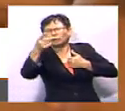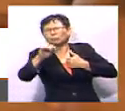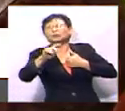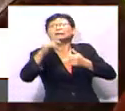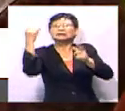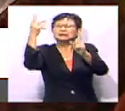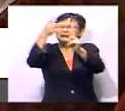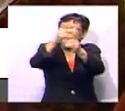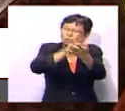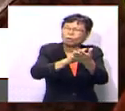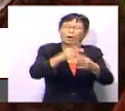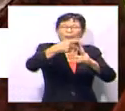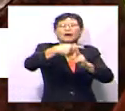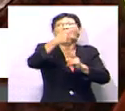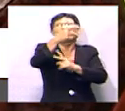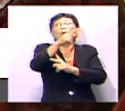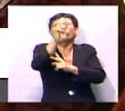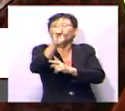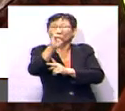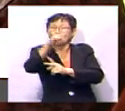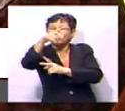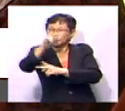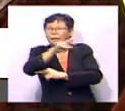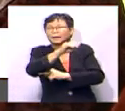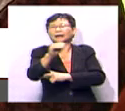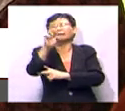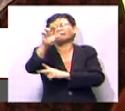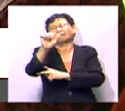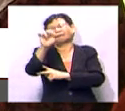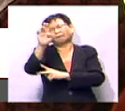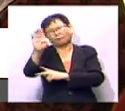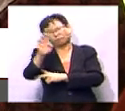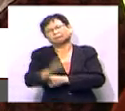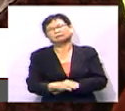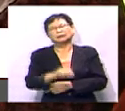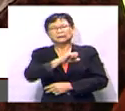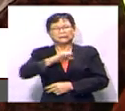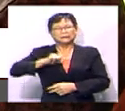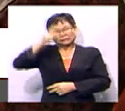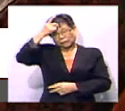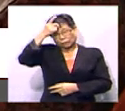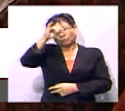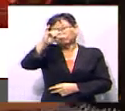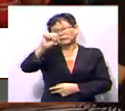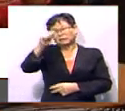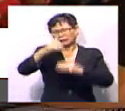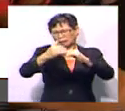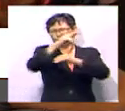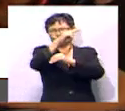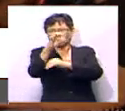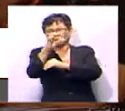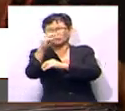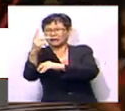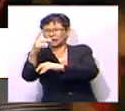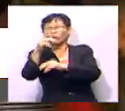sekolah seperti di pos Kedaik Rompin dan pos Senderot Raub. Menurut Senator Dato' Isa, ketika ini terdapat lebih